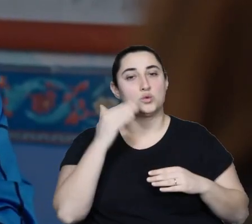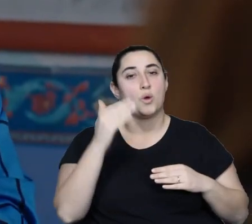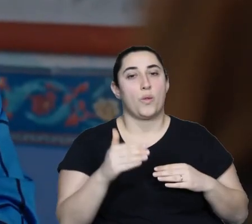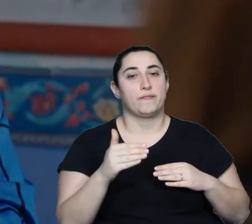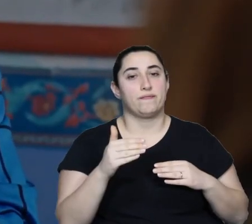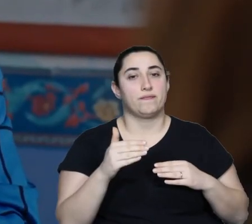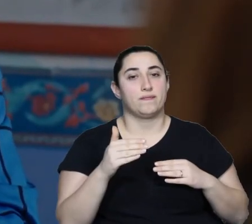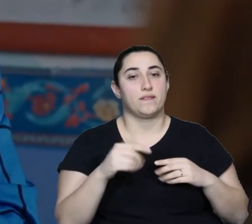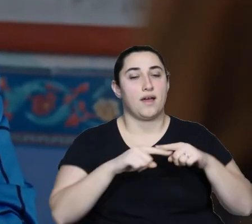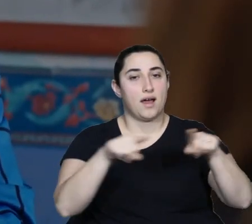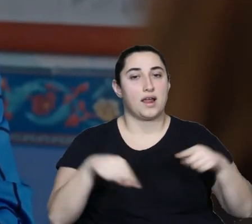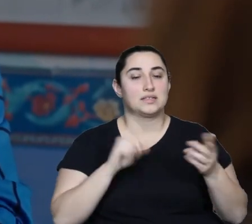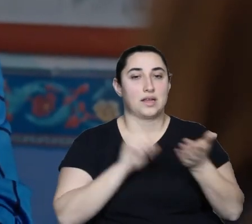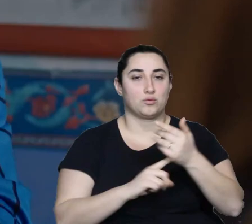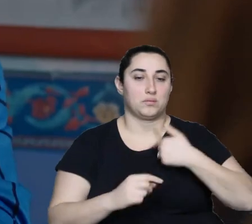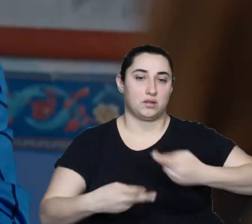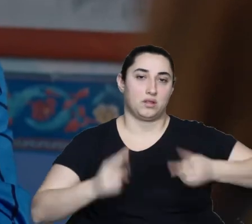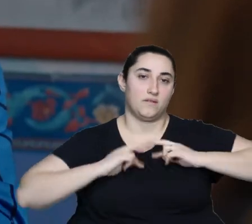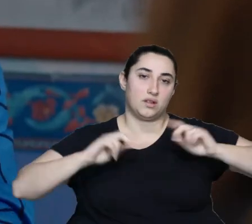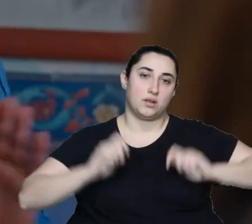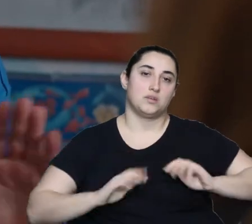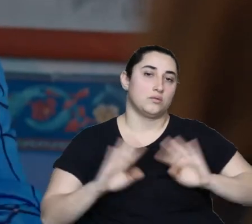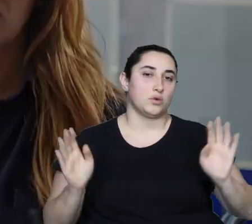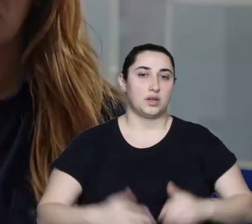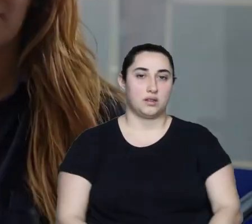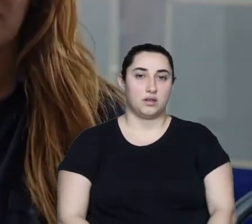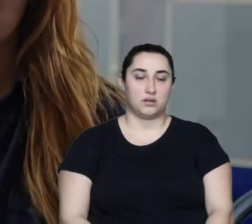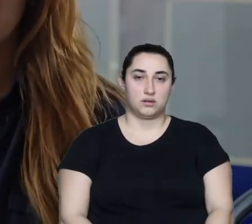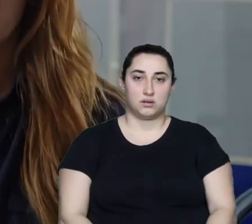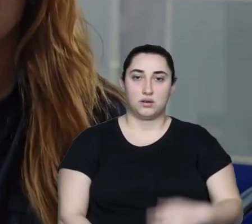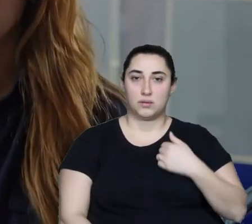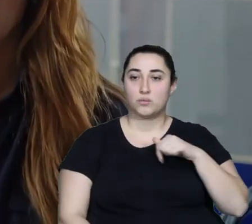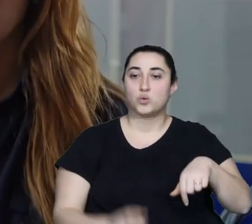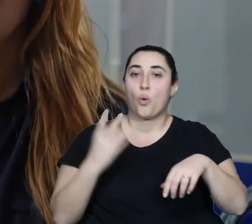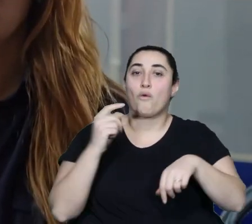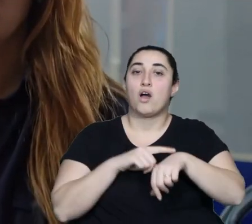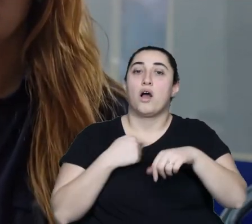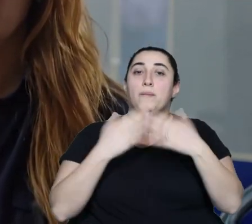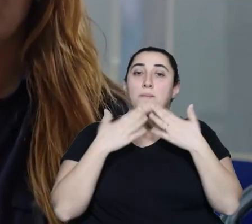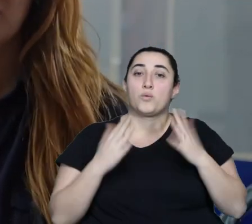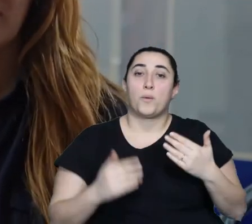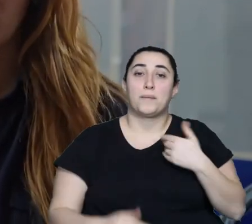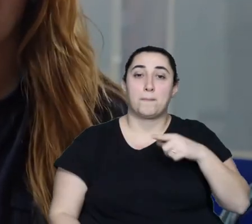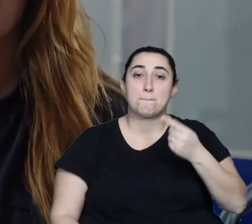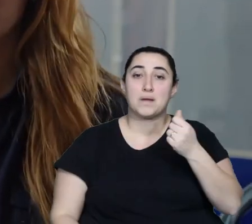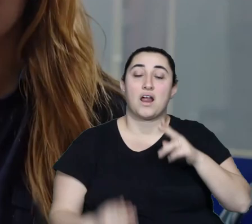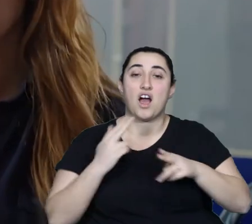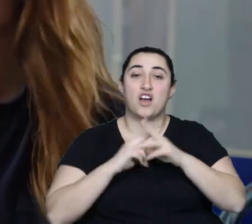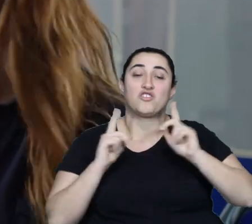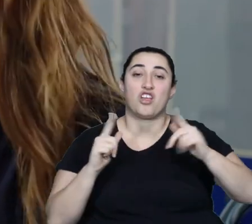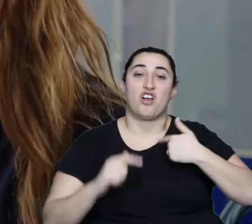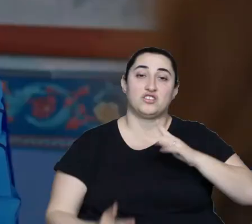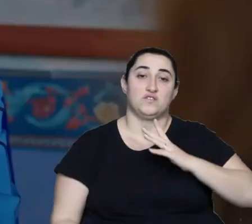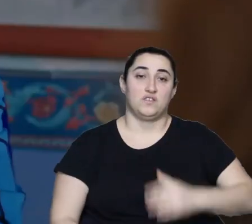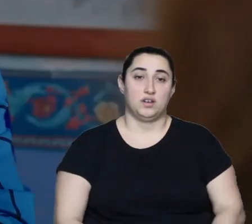Sonra araziyi tapuda bana devredeceksiniz. Bu kadar. Ama benim bu kadar vaktim yok ki. Benim bu paraya acil